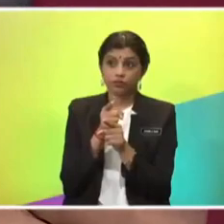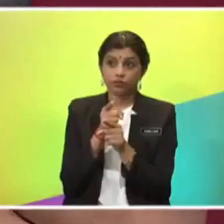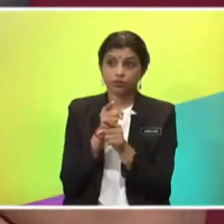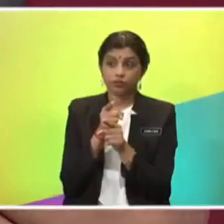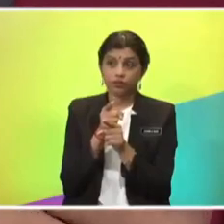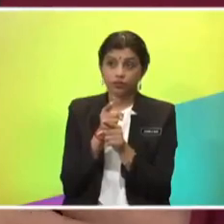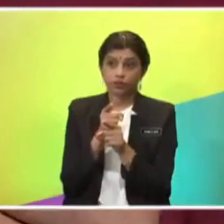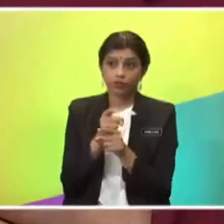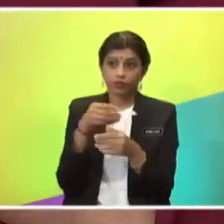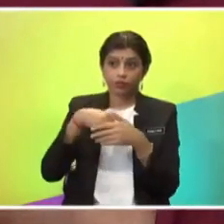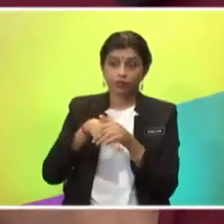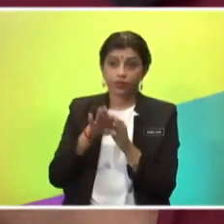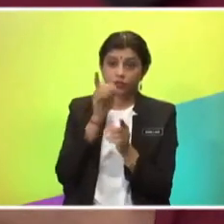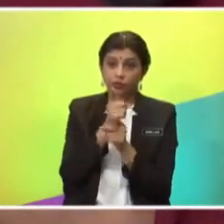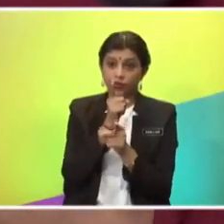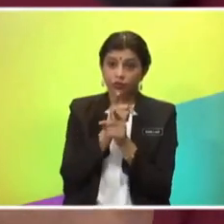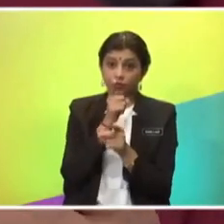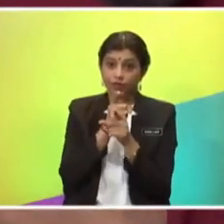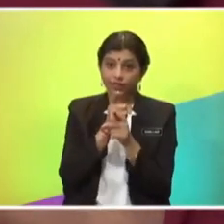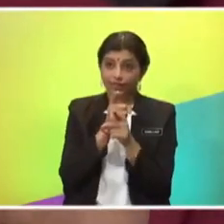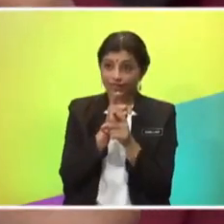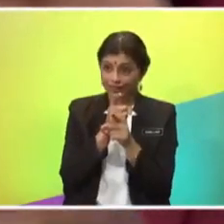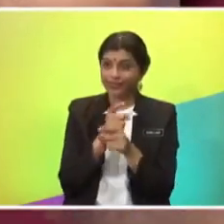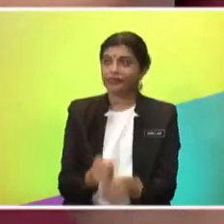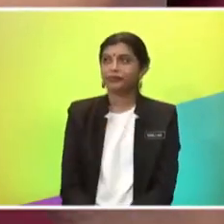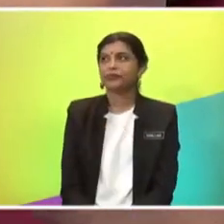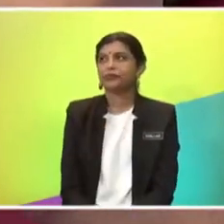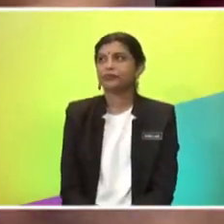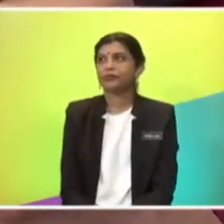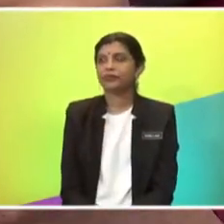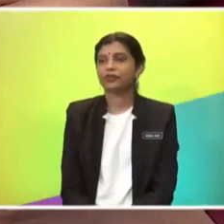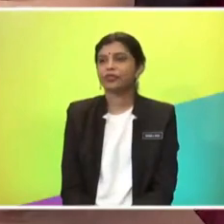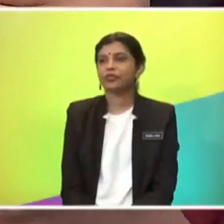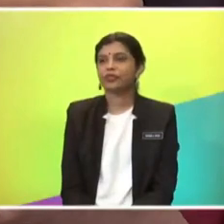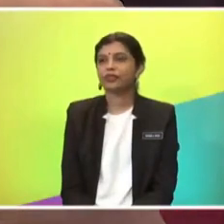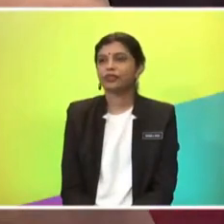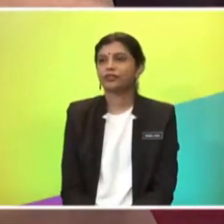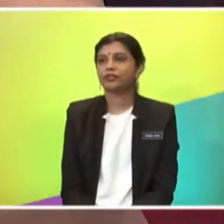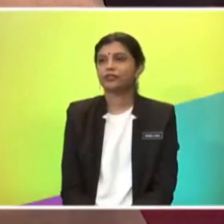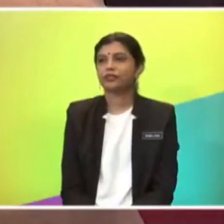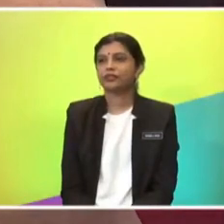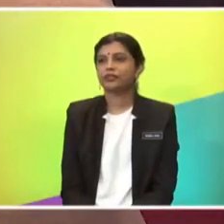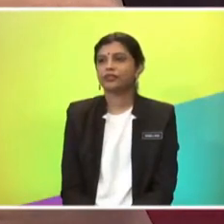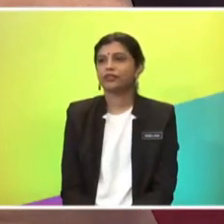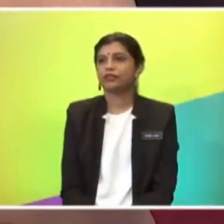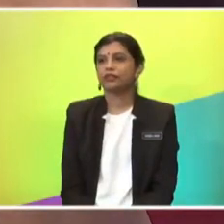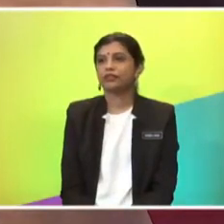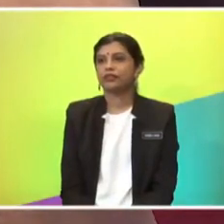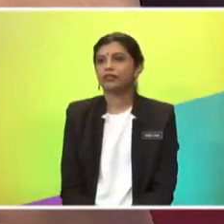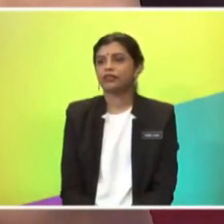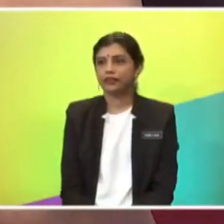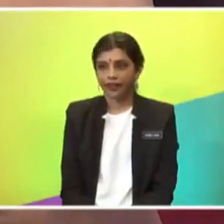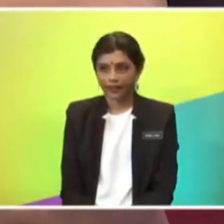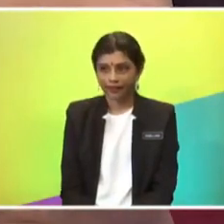baik. Bagaimana nak menggunakan cash test ini? Ya, betul. Sebab ini saya pun pertama kali sebenarnya tengok cash test.